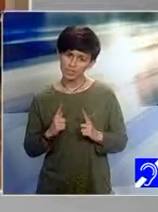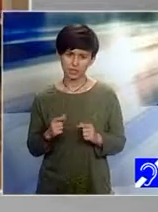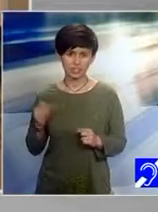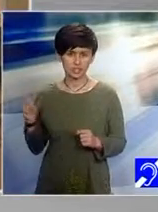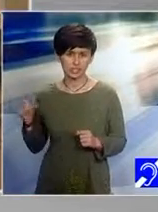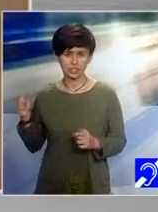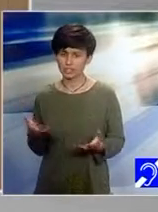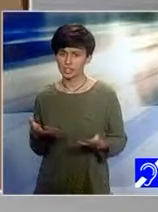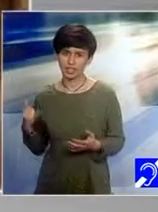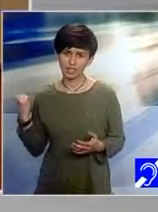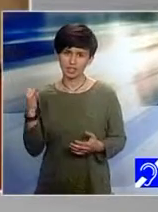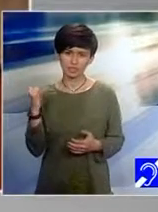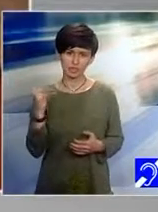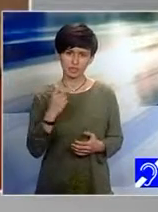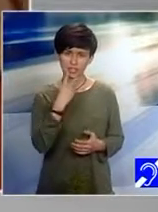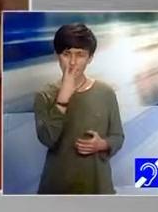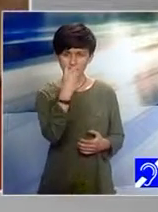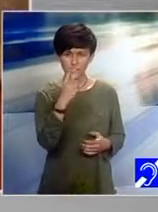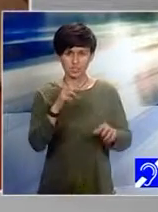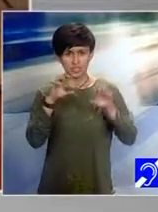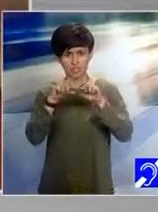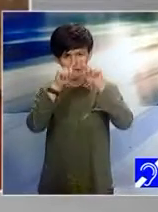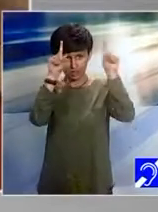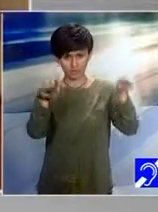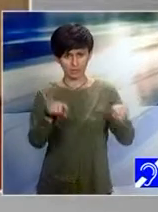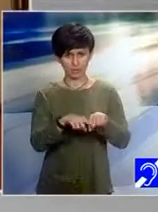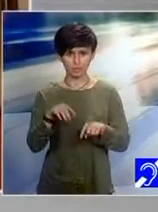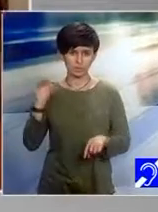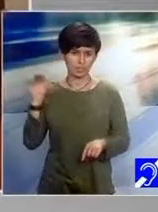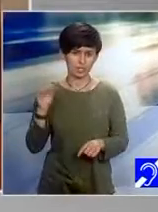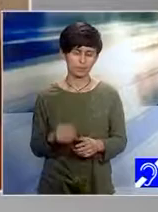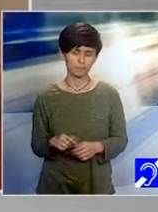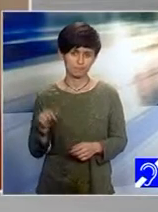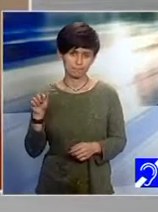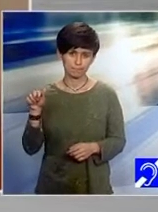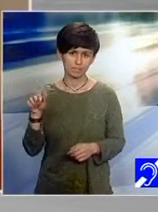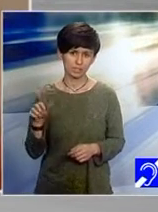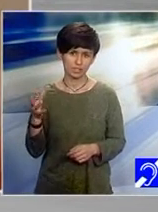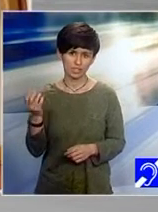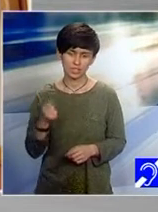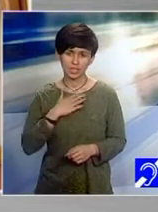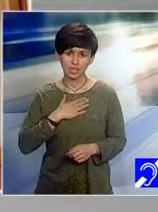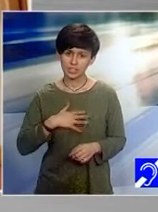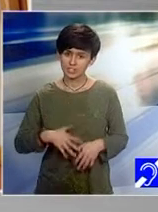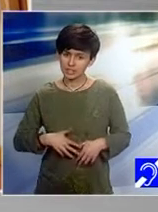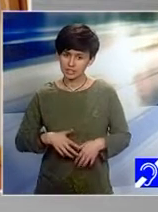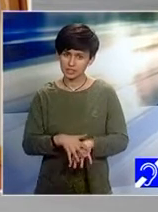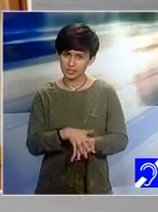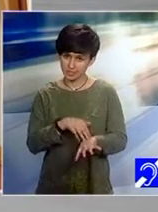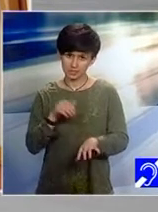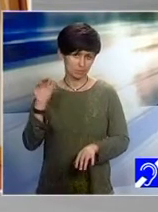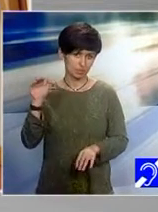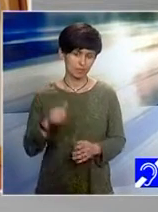vor veni și vor privi aceste tablouri? Ce v-ați dori să simtă? Deci, în primul rând, aș vrea să